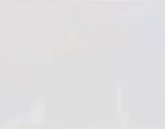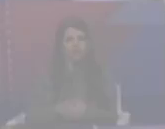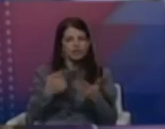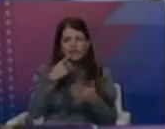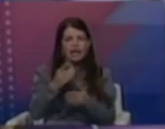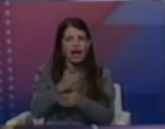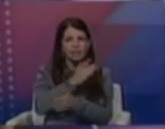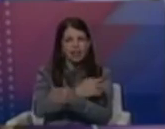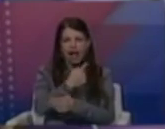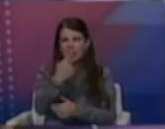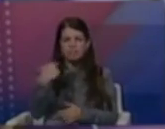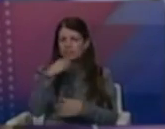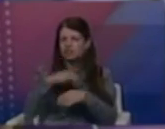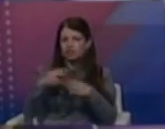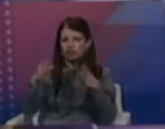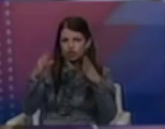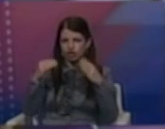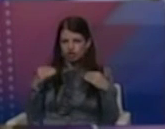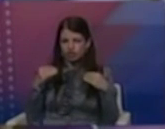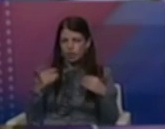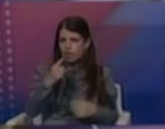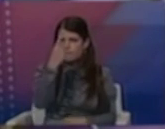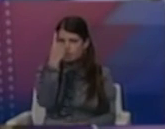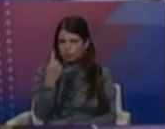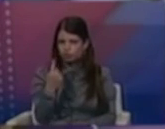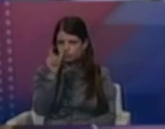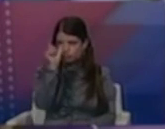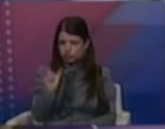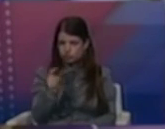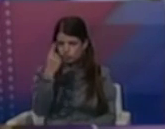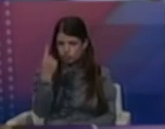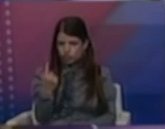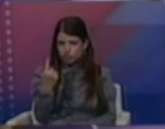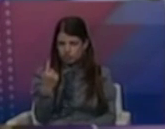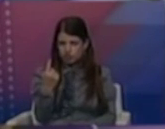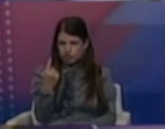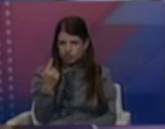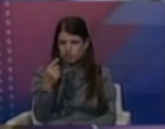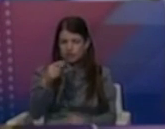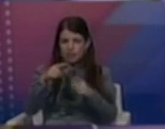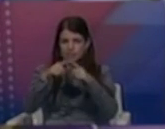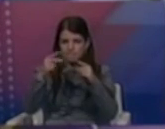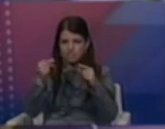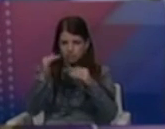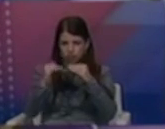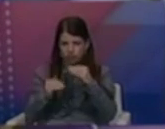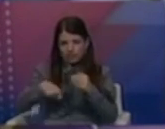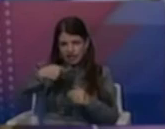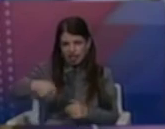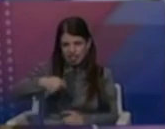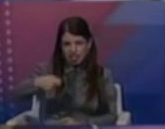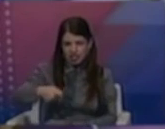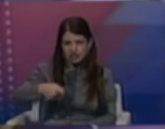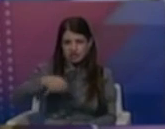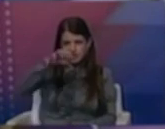tal-2013. Għalina mhux aċċettabbli li mqar persuna waħda li taqla l-minimum wage tħallas l-income tax